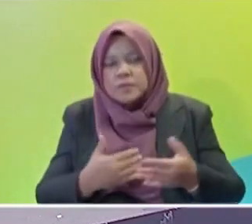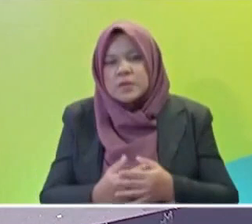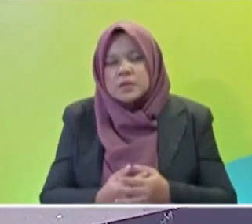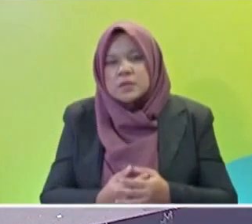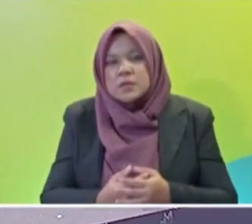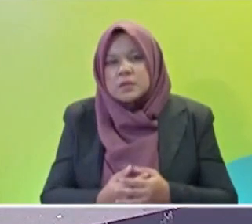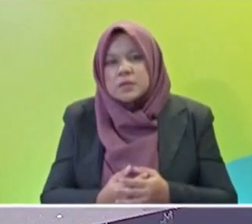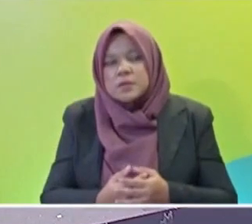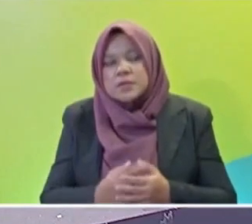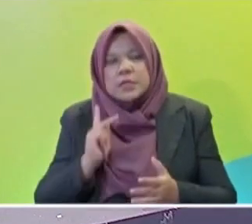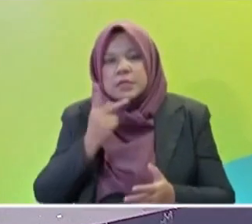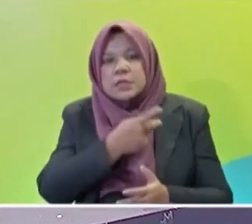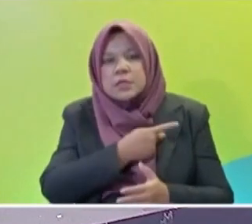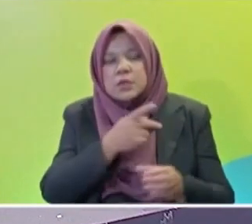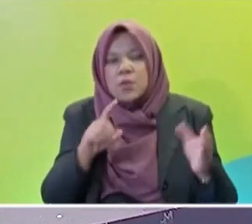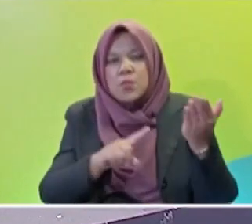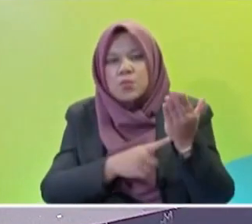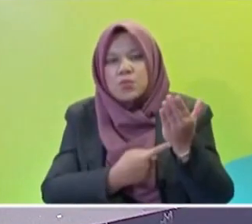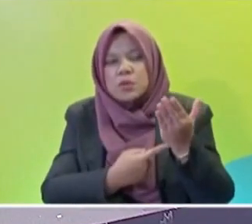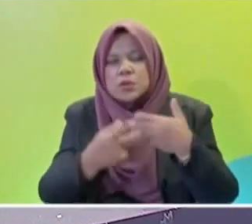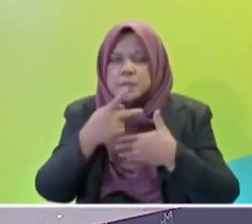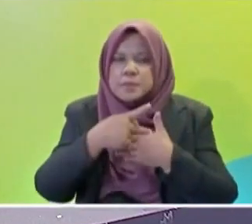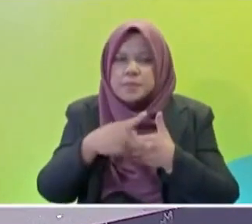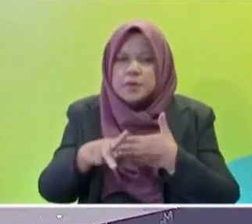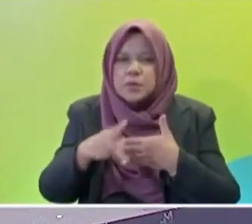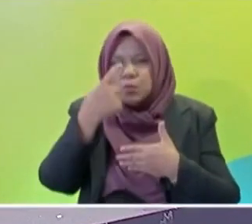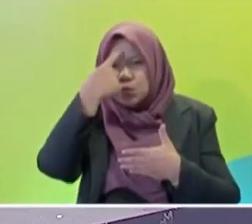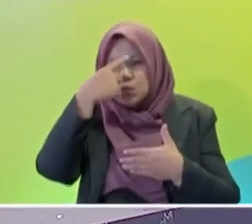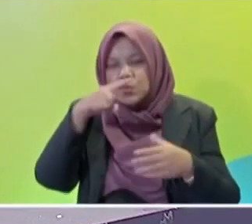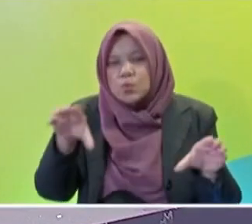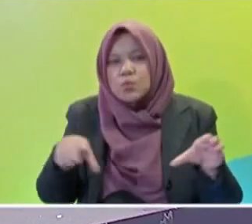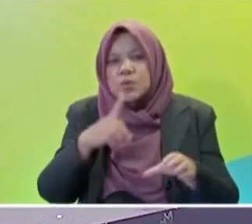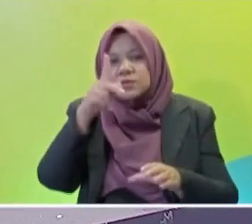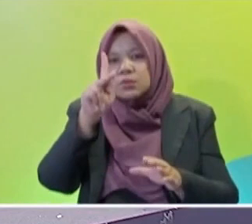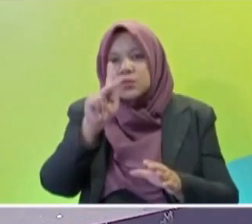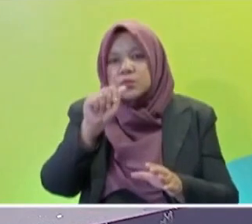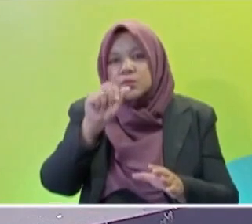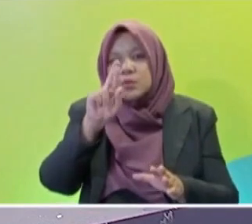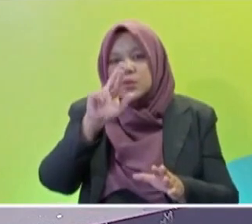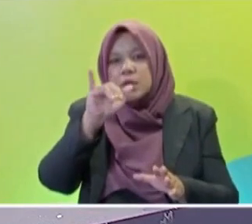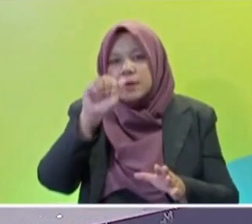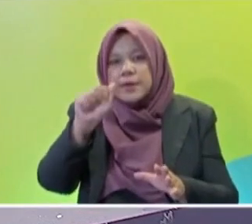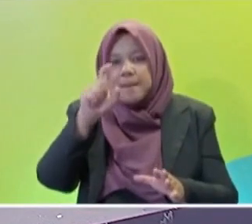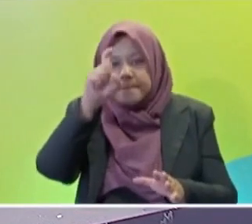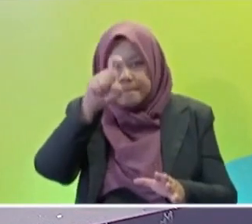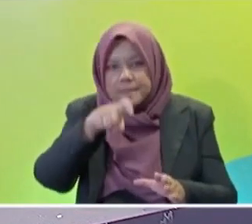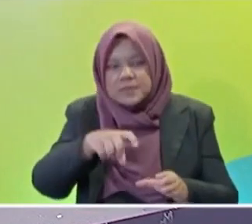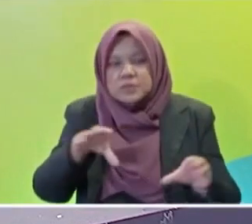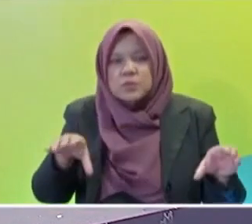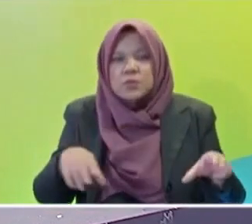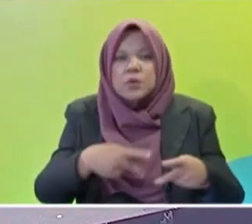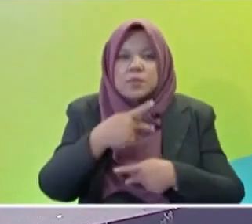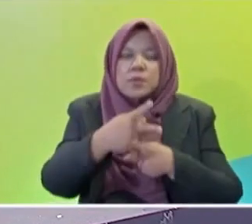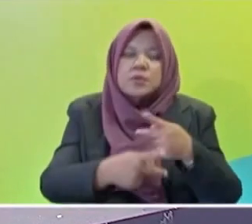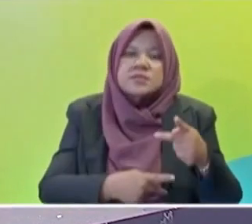ee penerbitan ataupun untuk menghasilkan sebuah karya Yuk kita perlu melalui proses ini proses